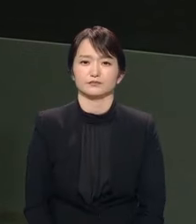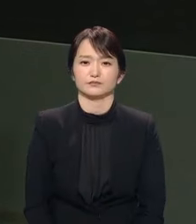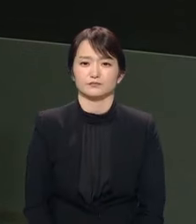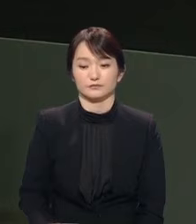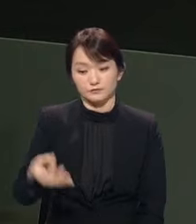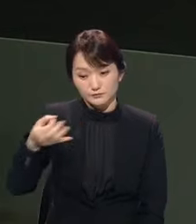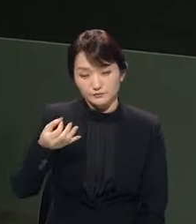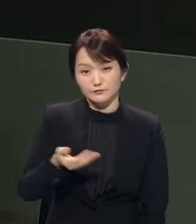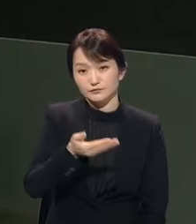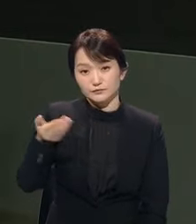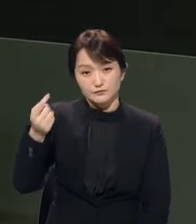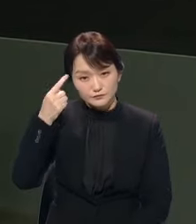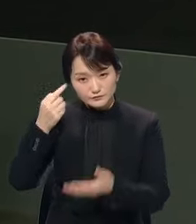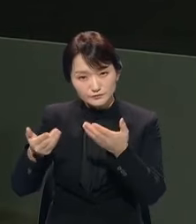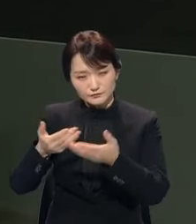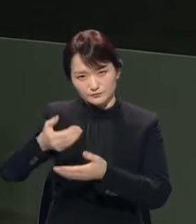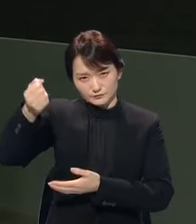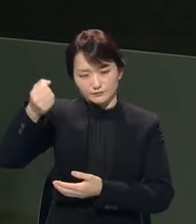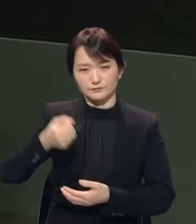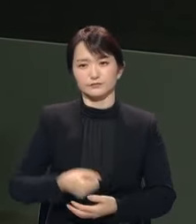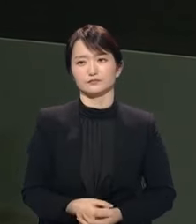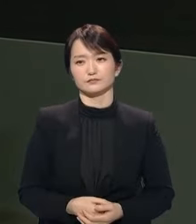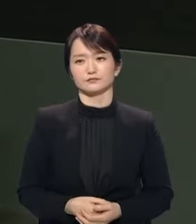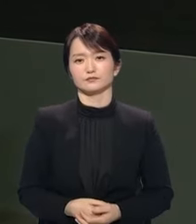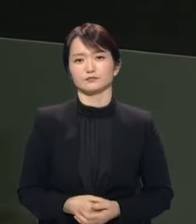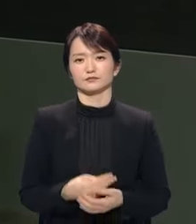몫으로 남겨놓겠습니다. 자, 다음 이어가죠.